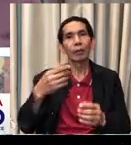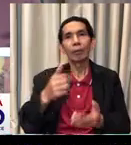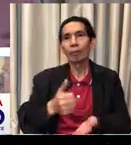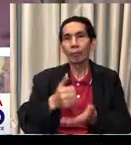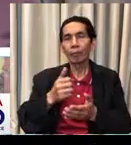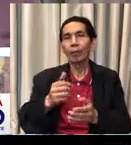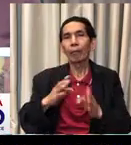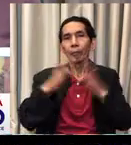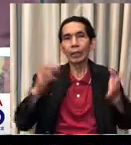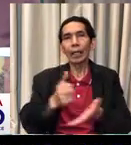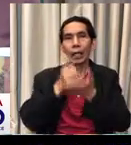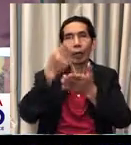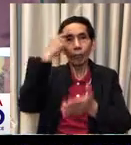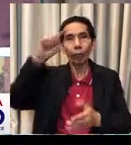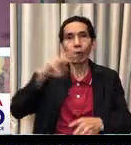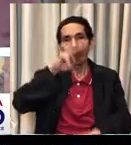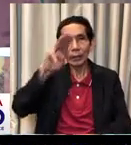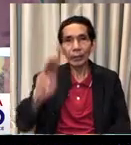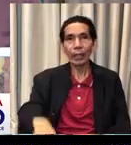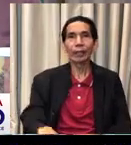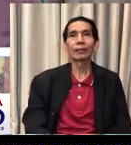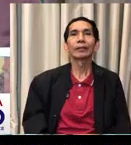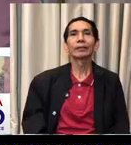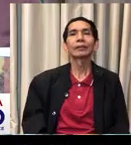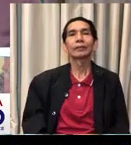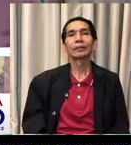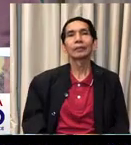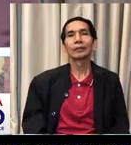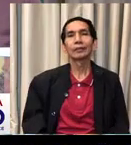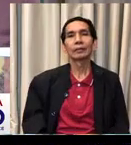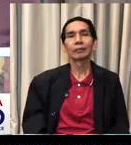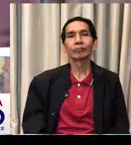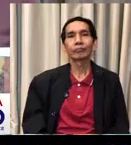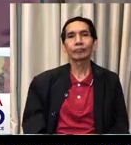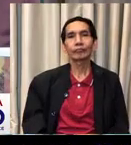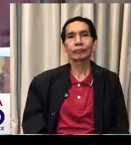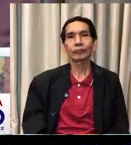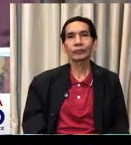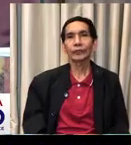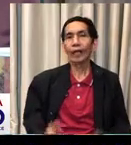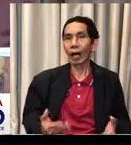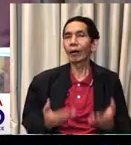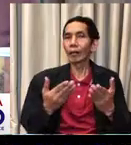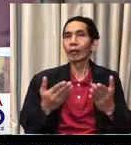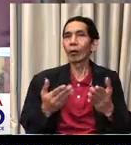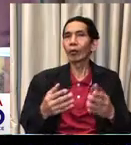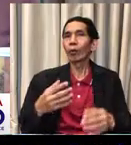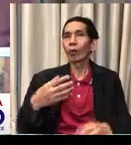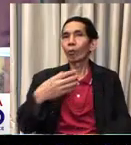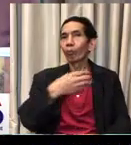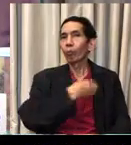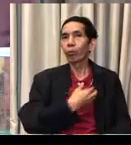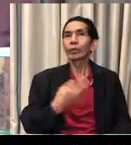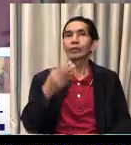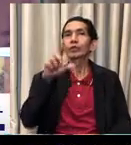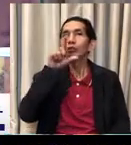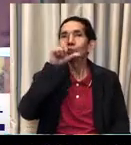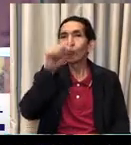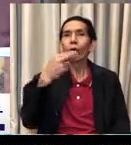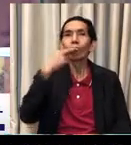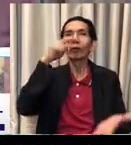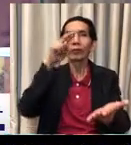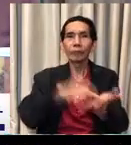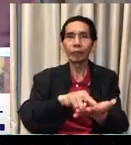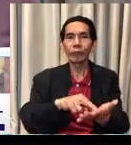much. Okay. Okay, ngayon naman, update, police report. Dapat